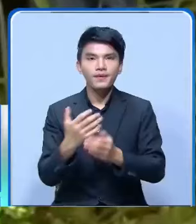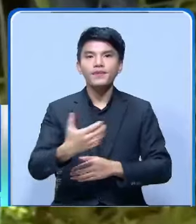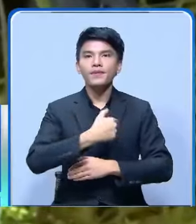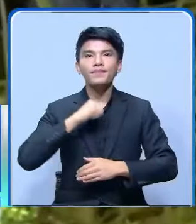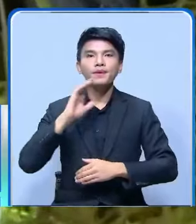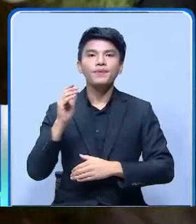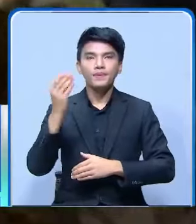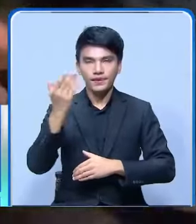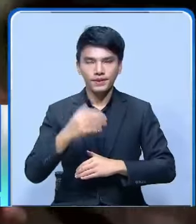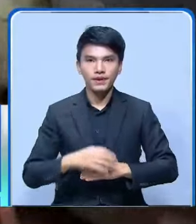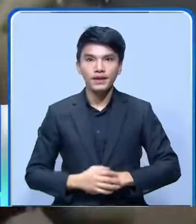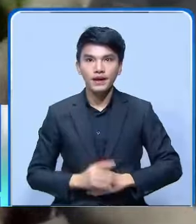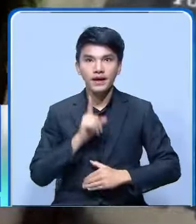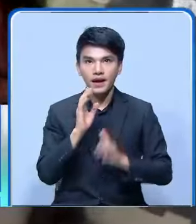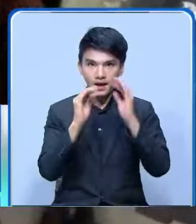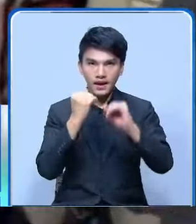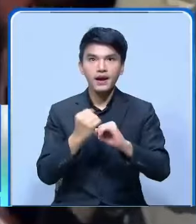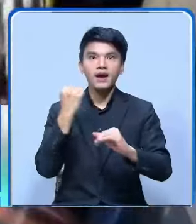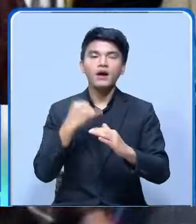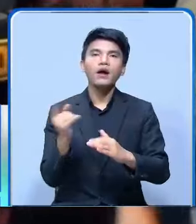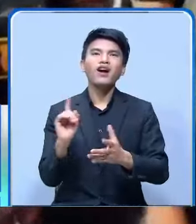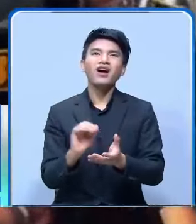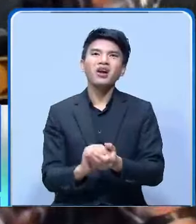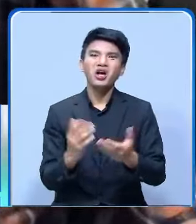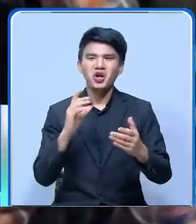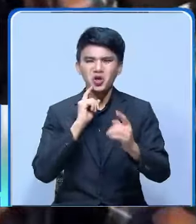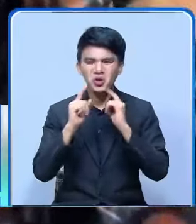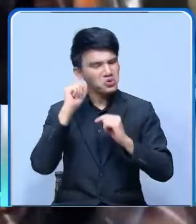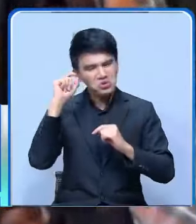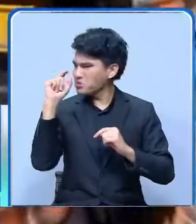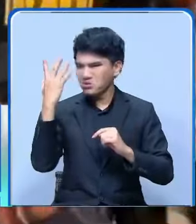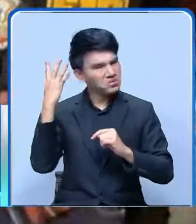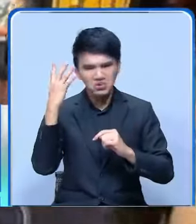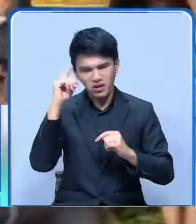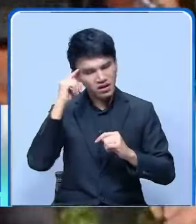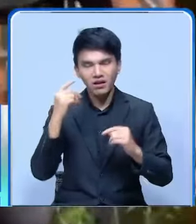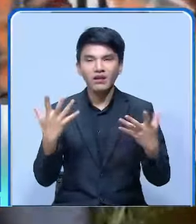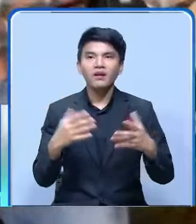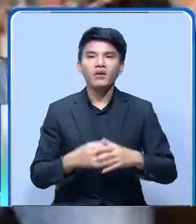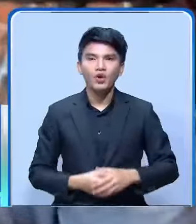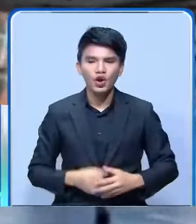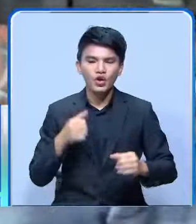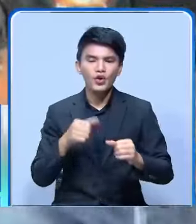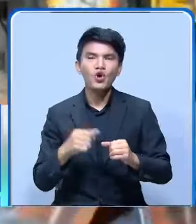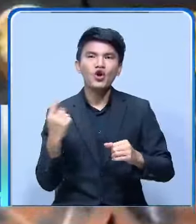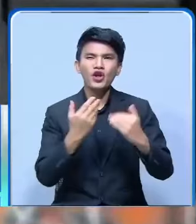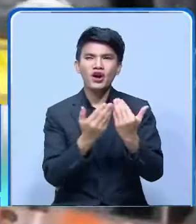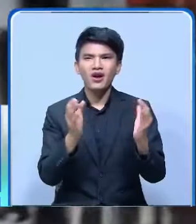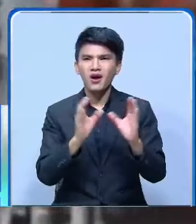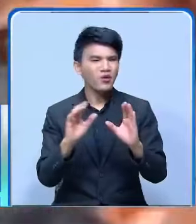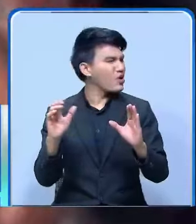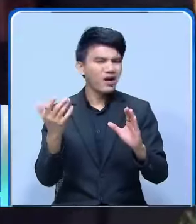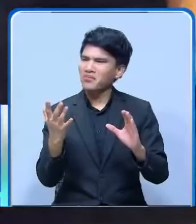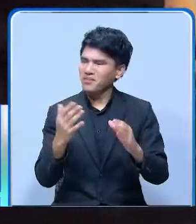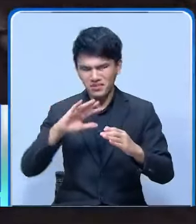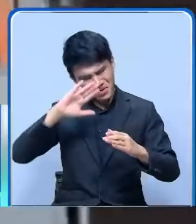ค่ ะไปถามผู้ก่อเหตุปรากฏโอ้ผู้จาวกวนเลยค่ะจับใจความได้ว่าเนี่ยอยู่ตัวคนเดียวครอบครัวก็ไม่มีป่วย